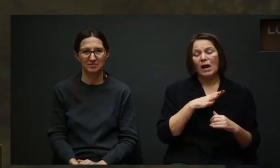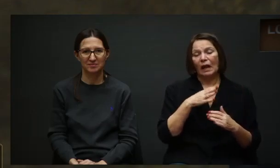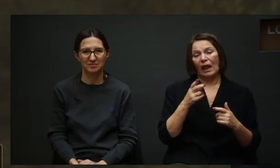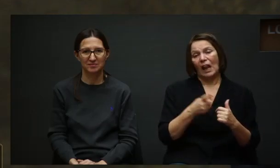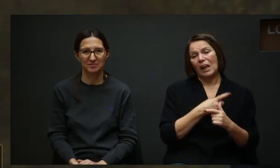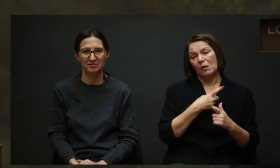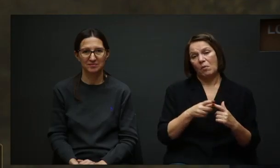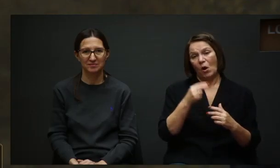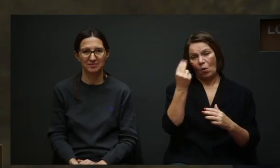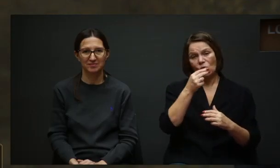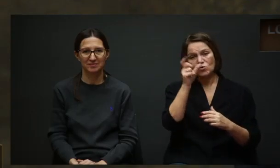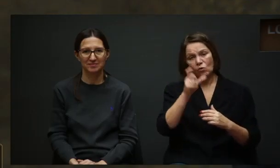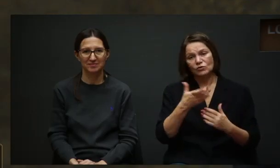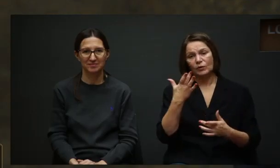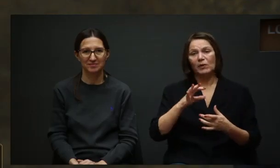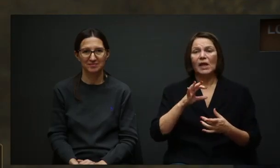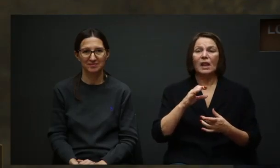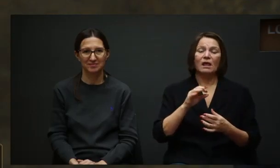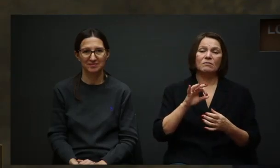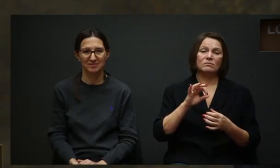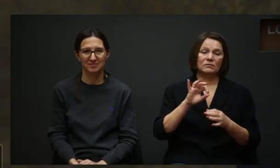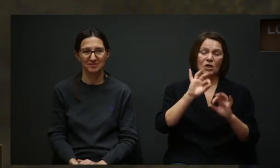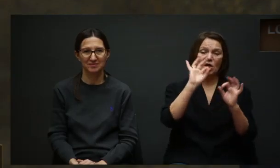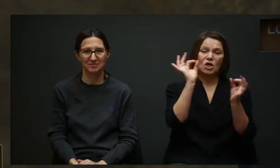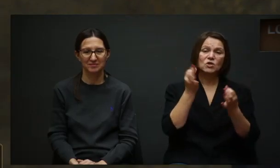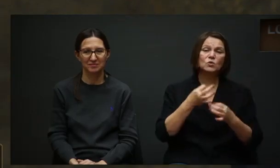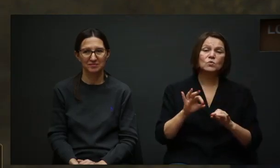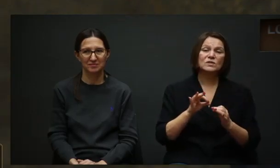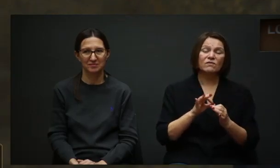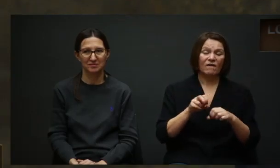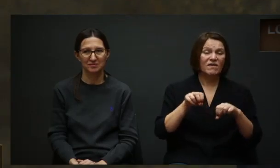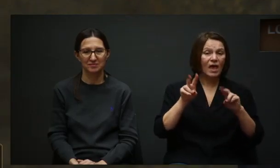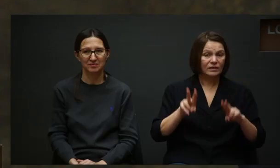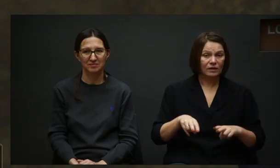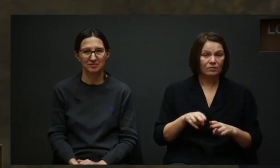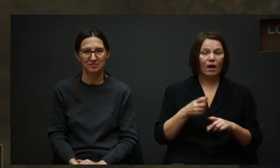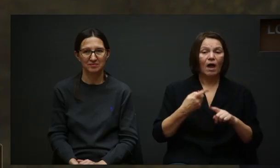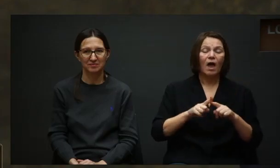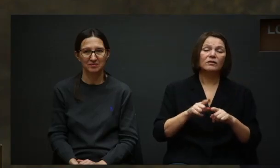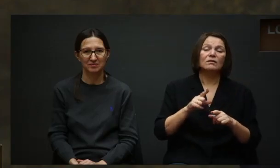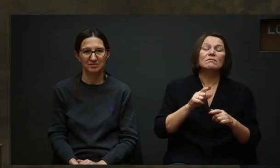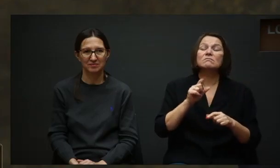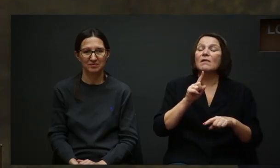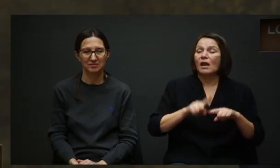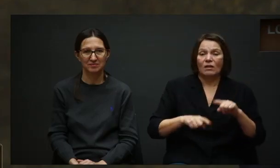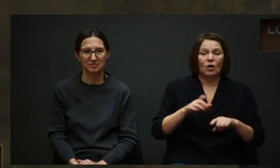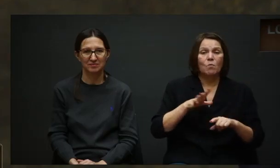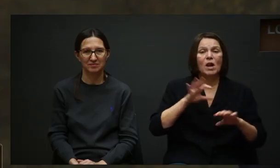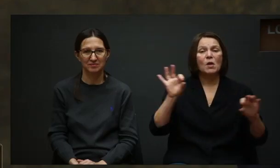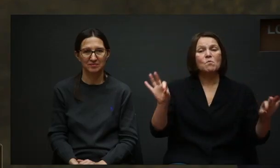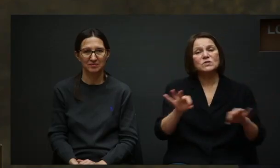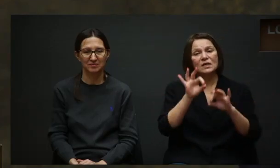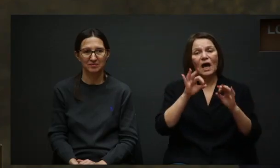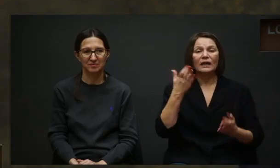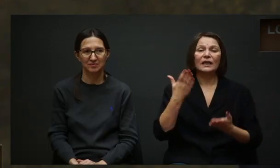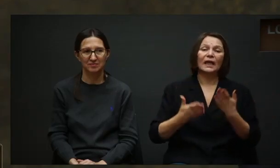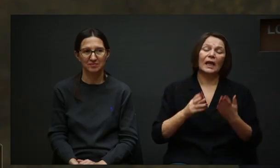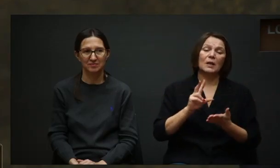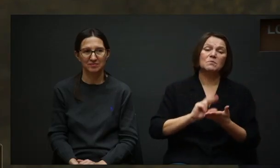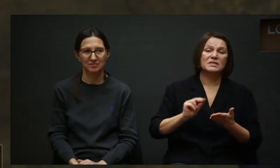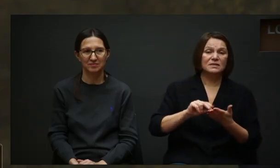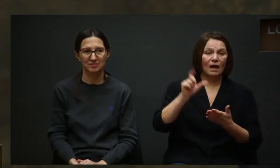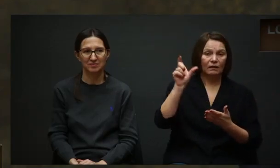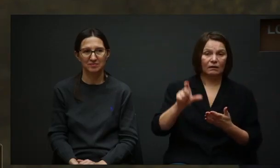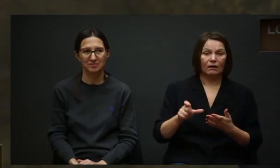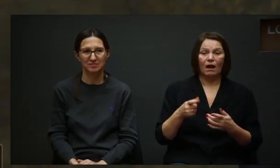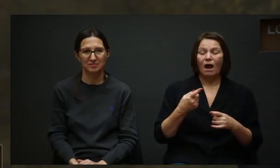либо искусствоведы. Ну, за редким исключением, там, предположим, это были музыканты или писатели. Это, знаете, вот просто